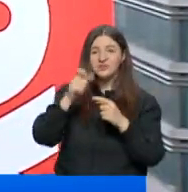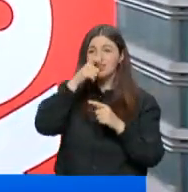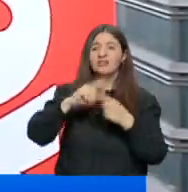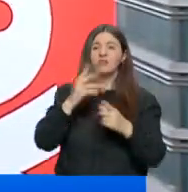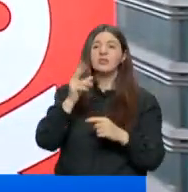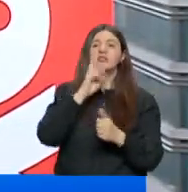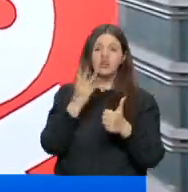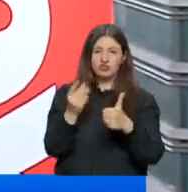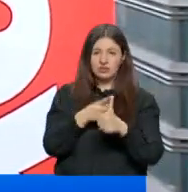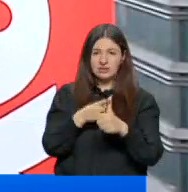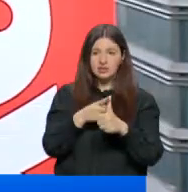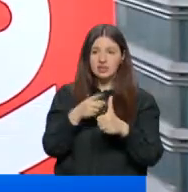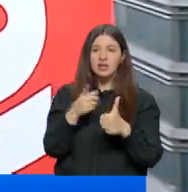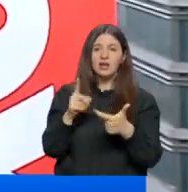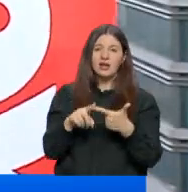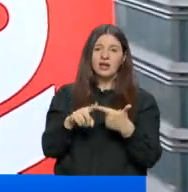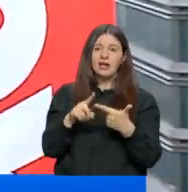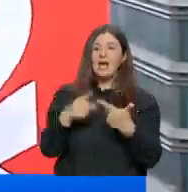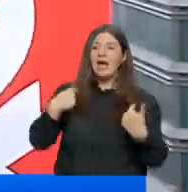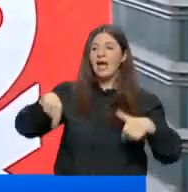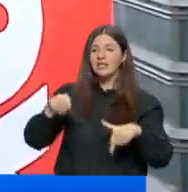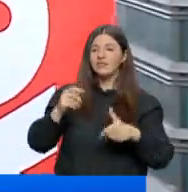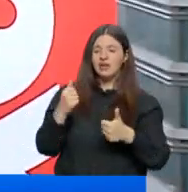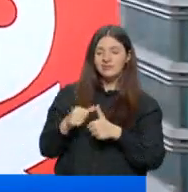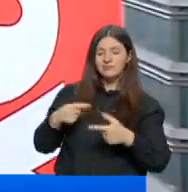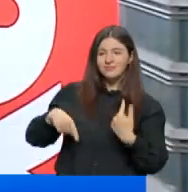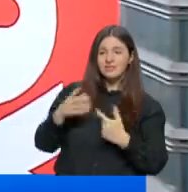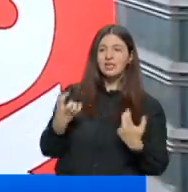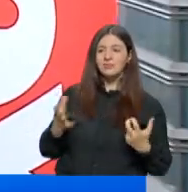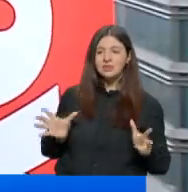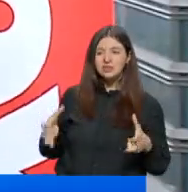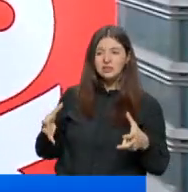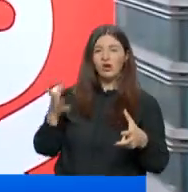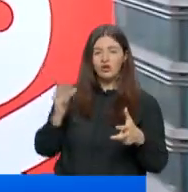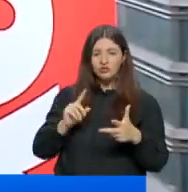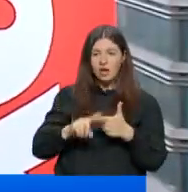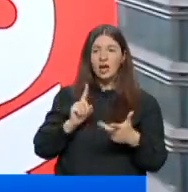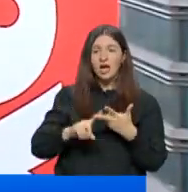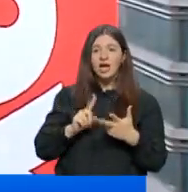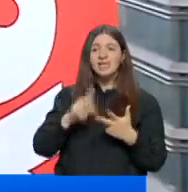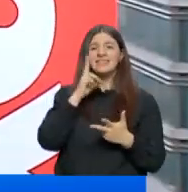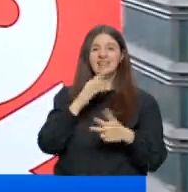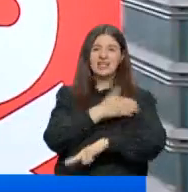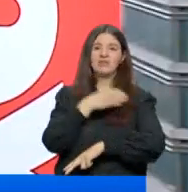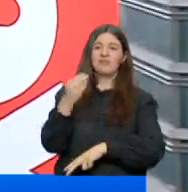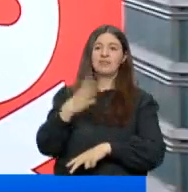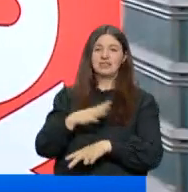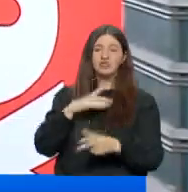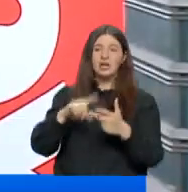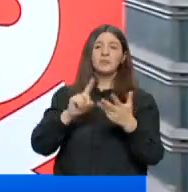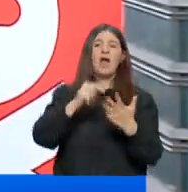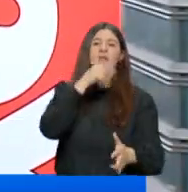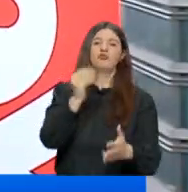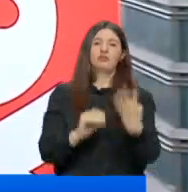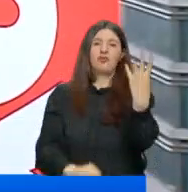olabilmek için zengin olacaksınız. Etrafınız, eşiniz, dostunuz kalabalık olacak ve zenginlere hizmet etmek isteyeceksiniz. Bir de